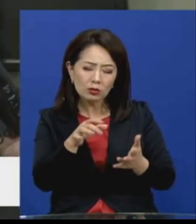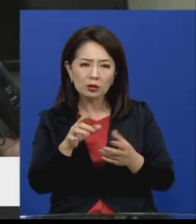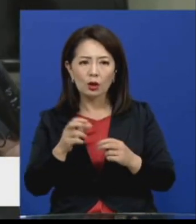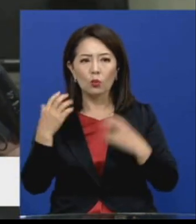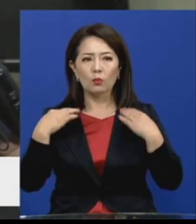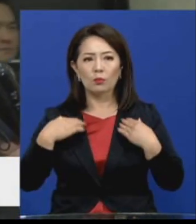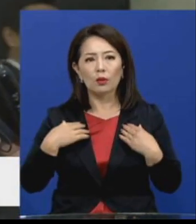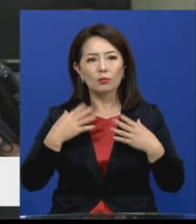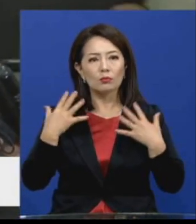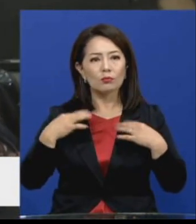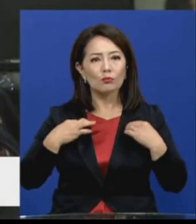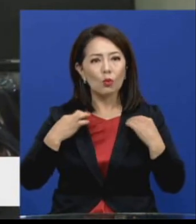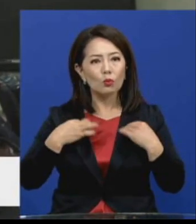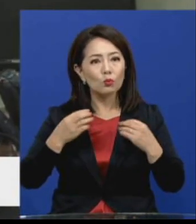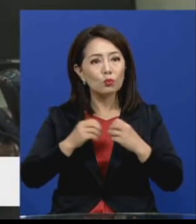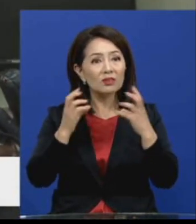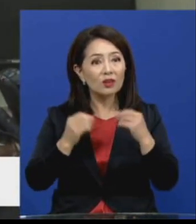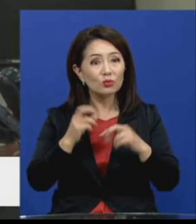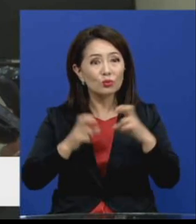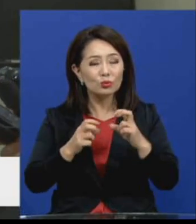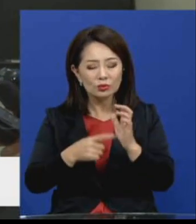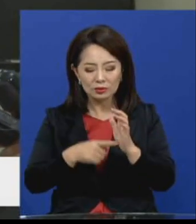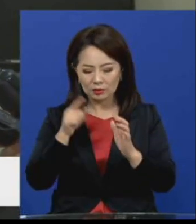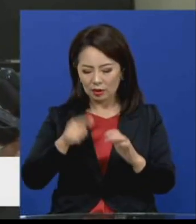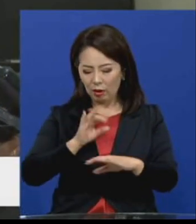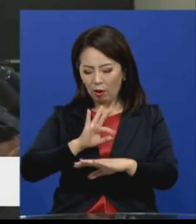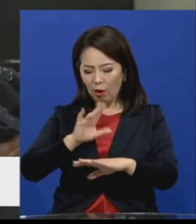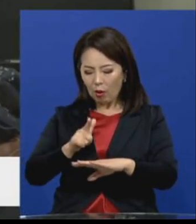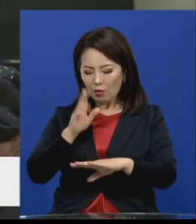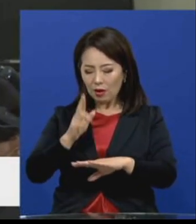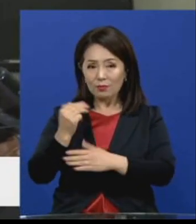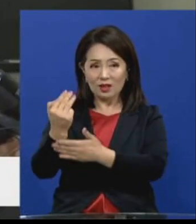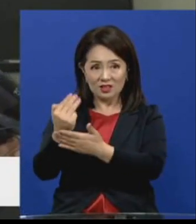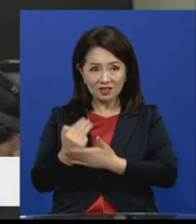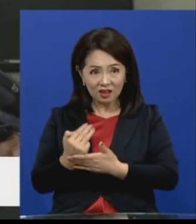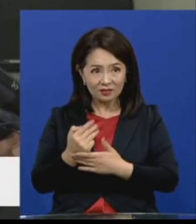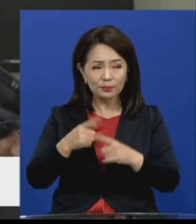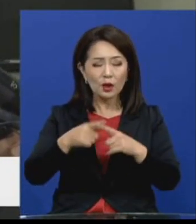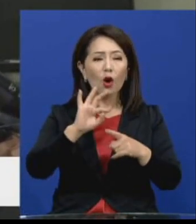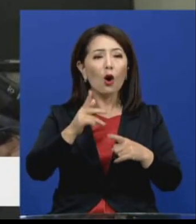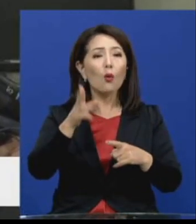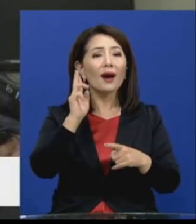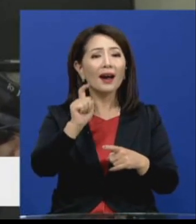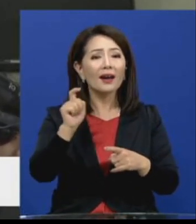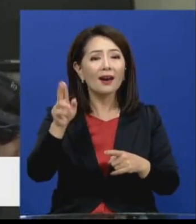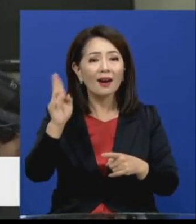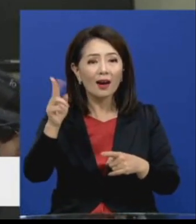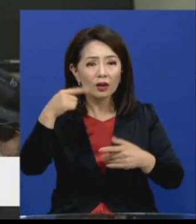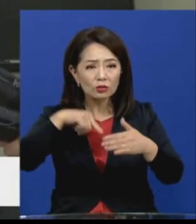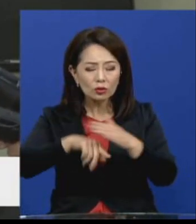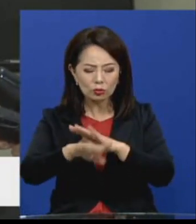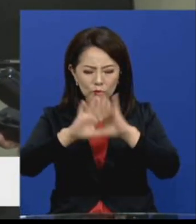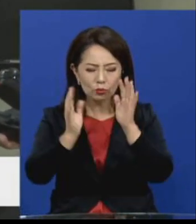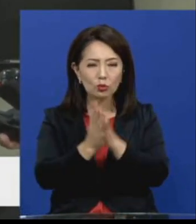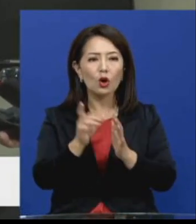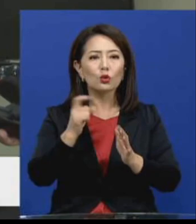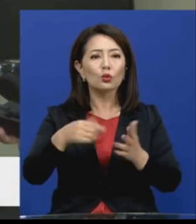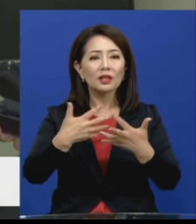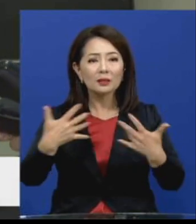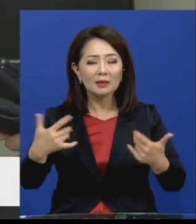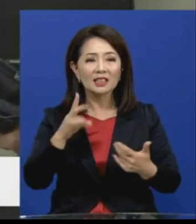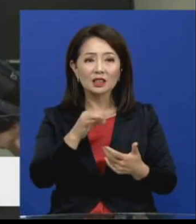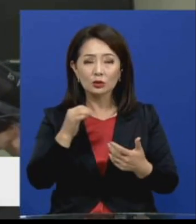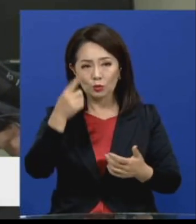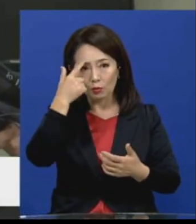болгон үйлдвэрлэж байгаа. А тэгээд өнөөдрийн шагнал бол говийн хамт олны шагналсан төдийгүй гов хүчит компанид түүхийд нолроо